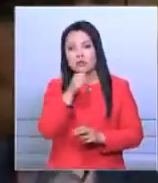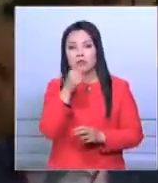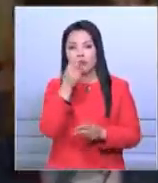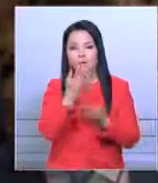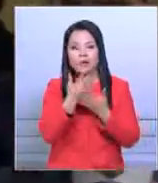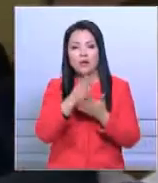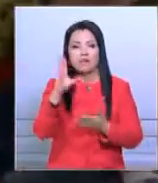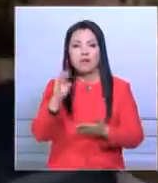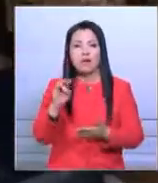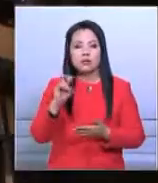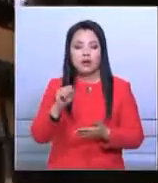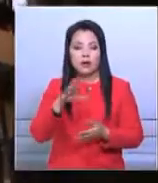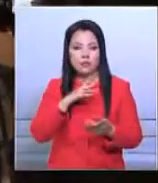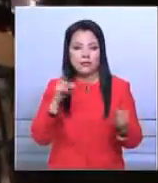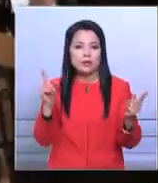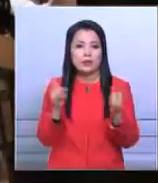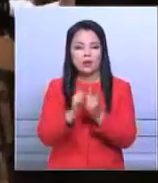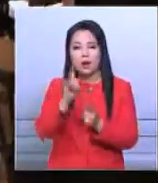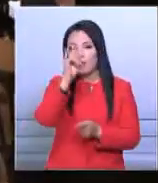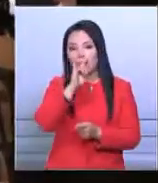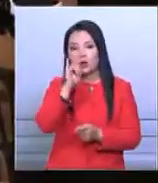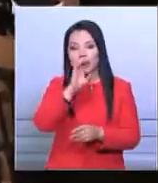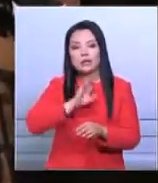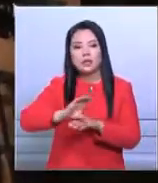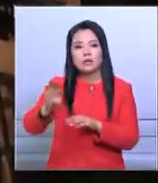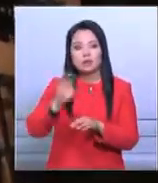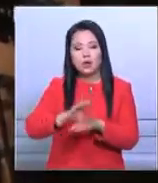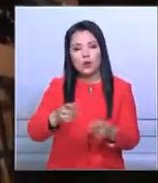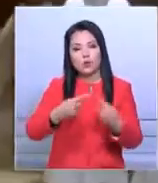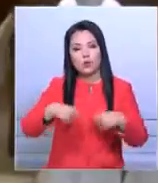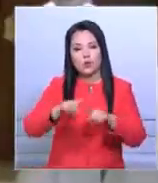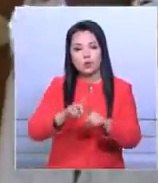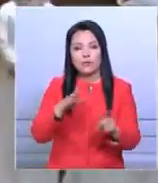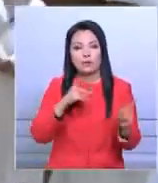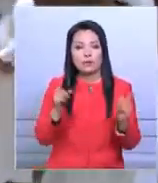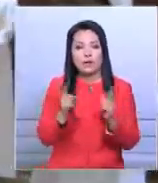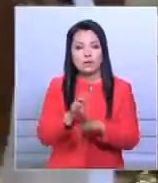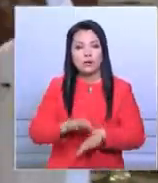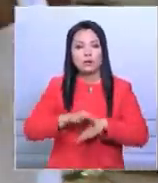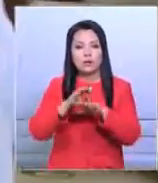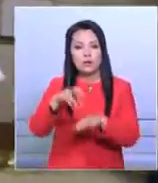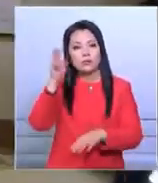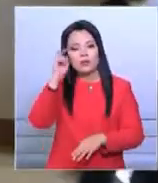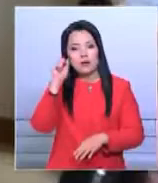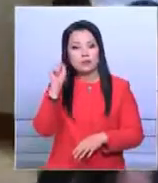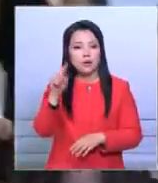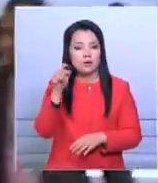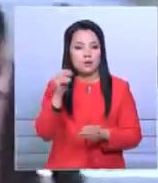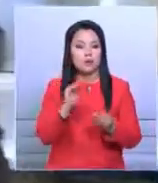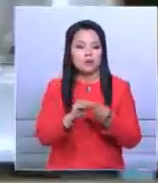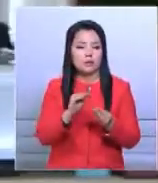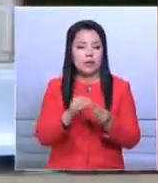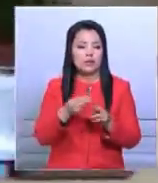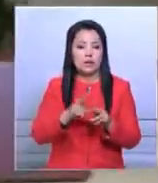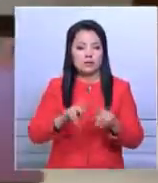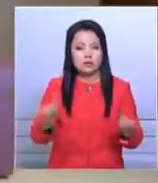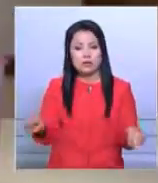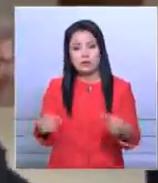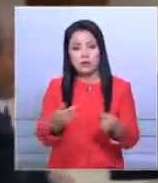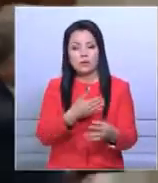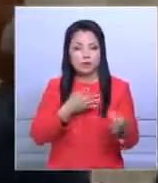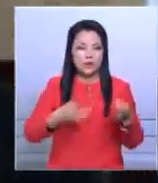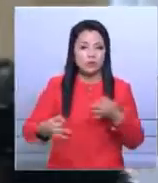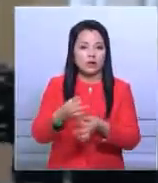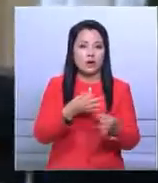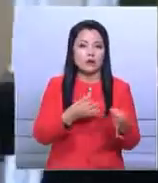қайта бас қосқан. Мұнай экспорттаушы елдер ұйымының штаб пәтерінде кездесіп, қара алтынның көлемін тұрақтандыруға байланысты мәселені